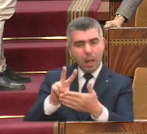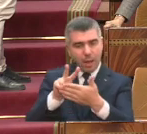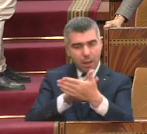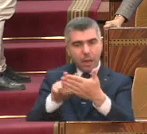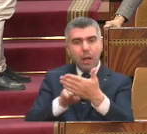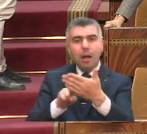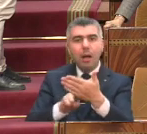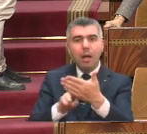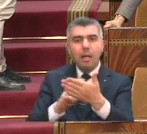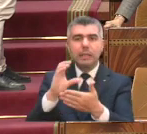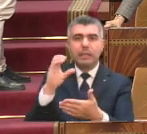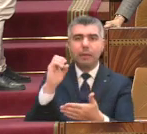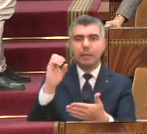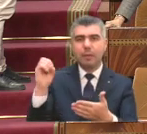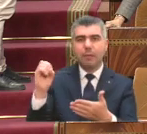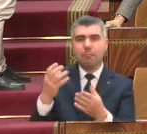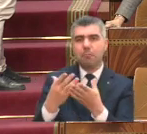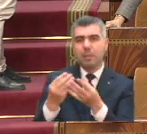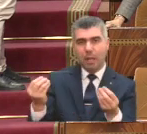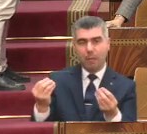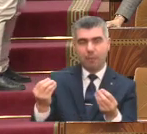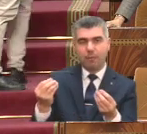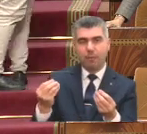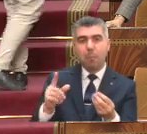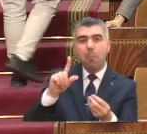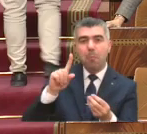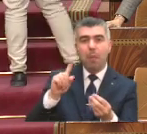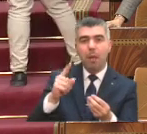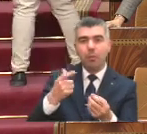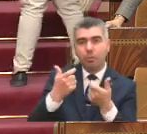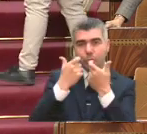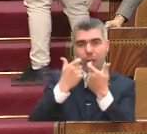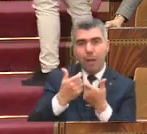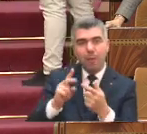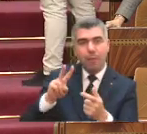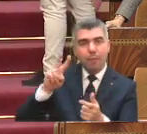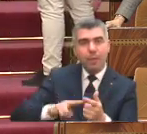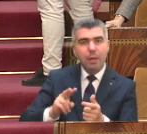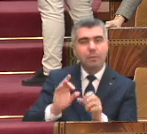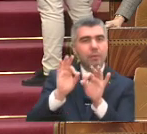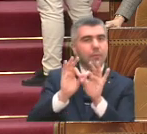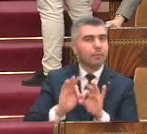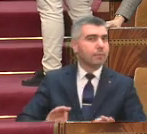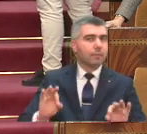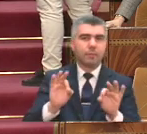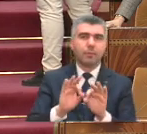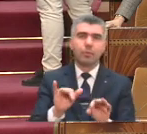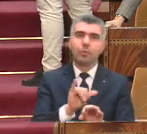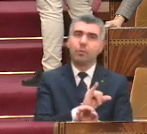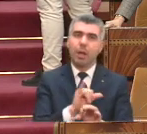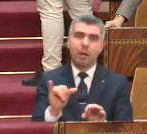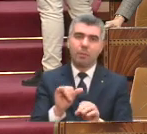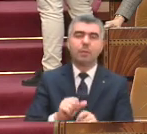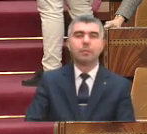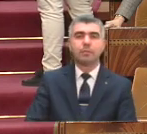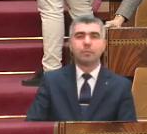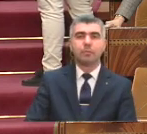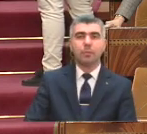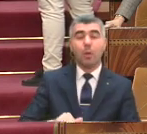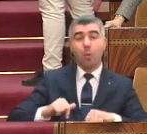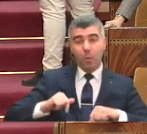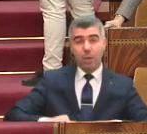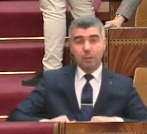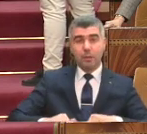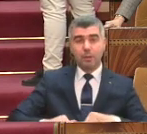كثره الاصفار، ولكن التنزيل ديالها على ارض الواقع غير عادل وفيه حيف كبير. سيد الوزير،